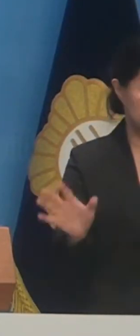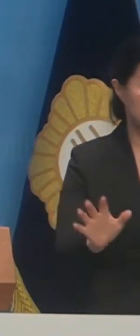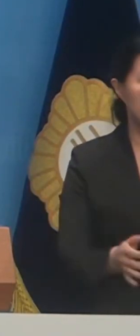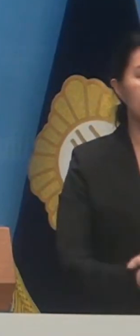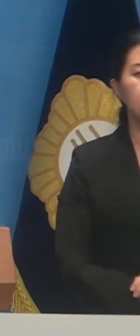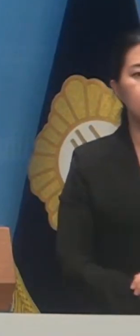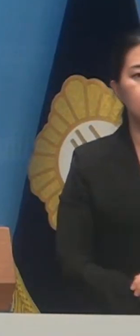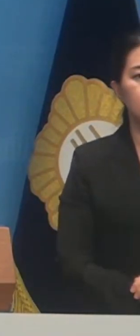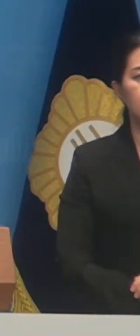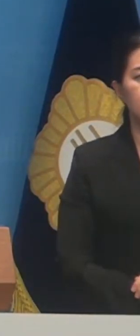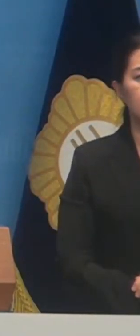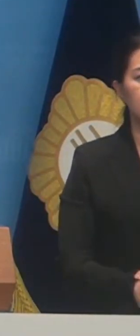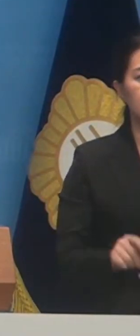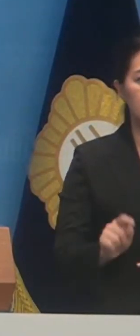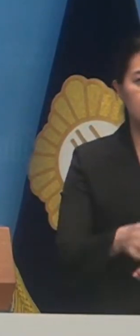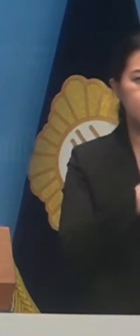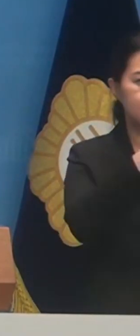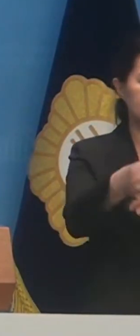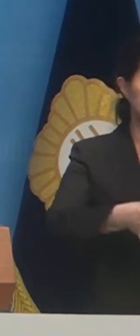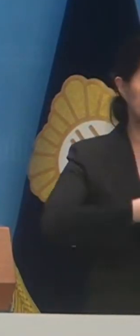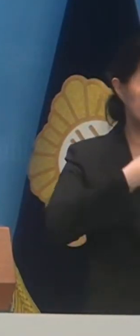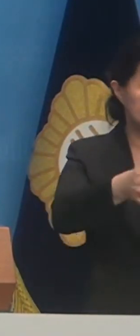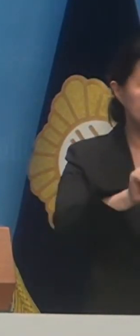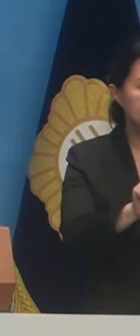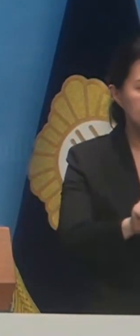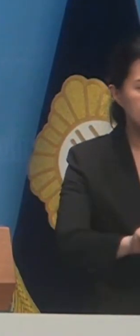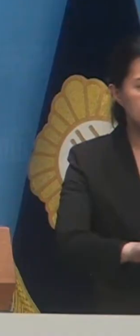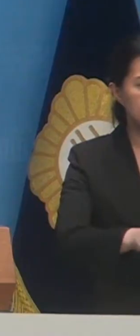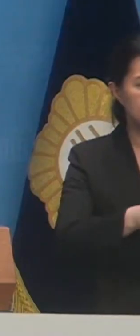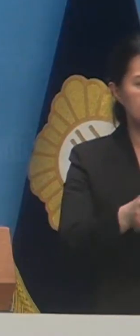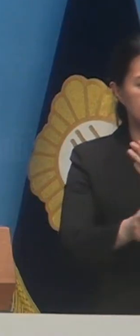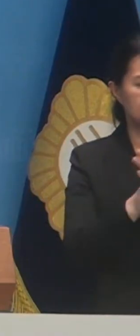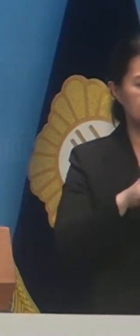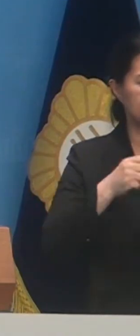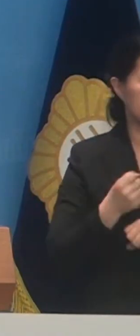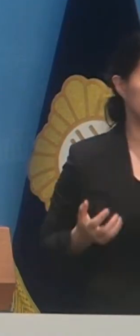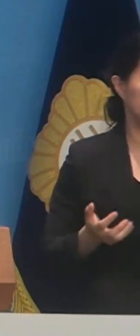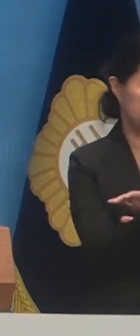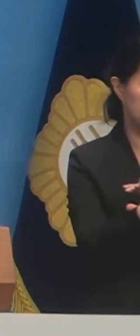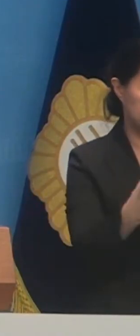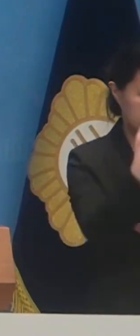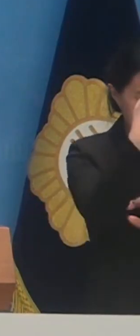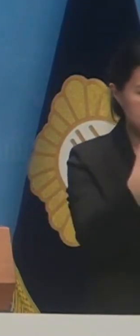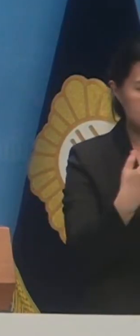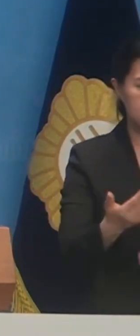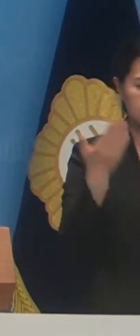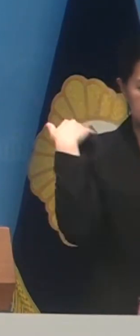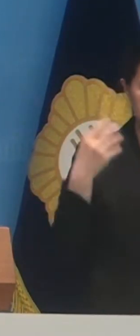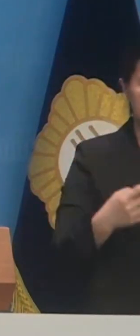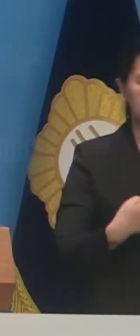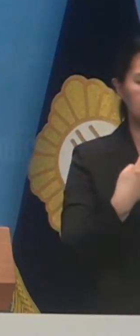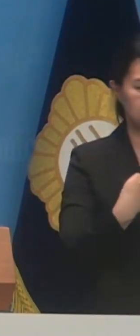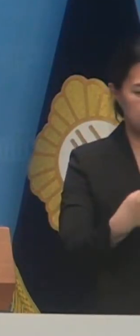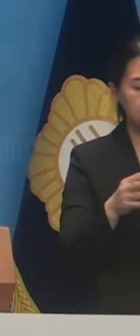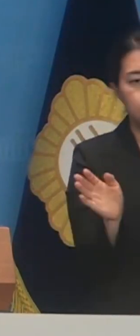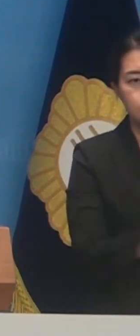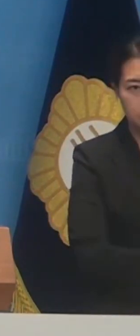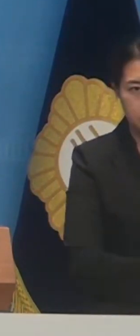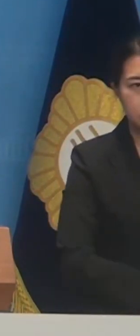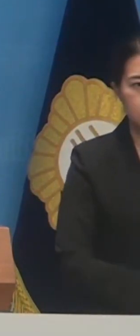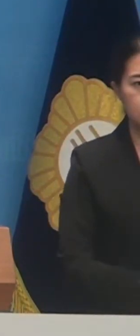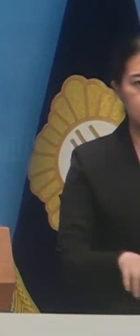해체하라. 이 구호들은 불법 계엄이 저지른 작년 12월